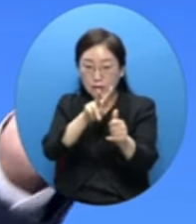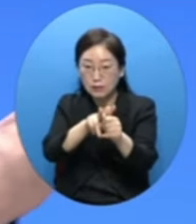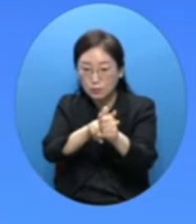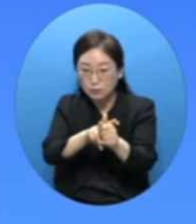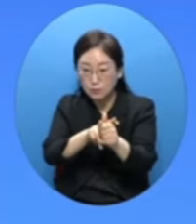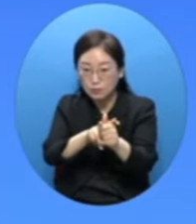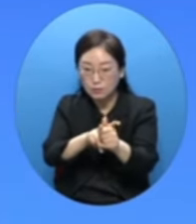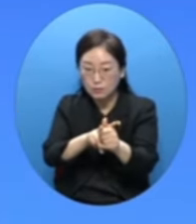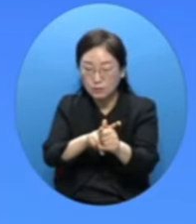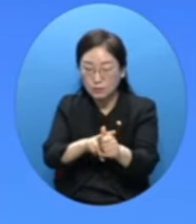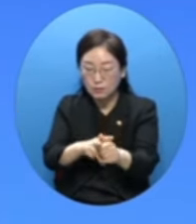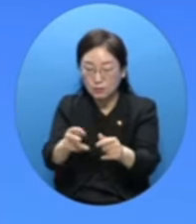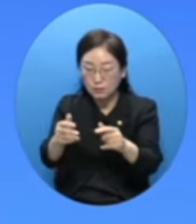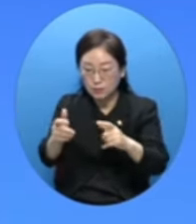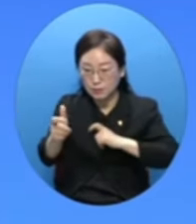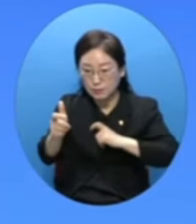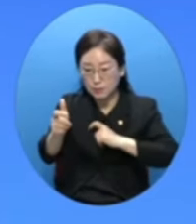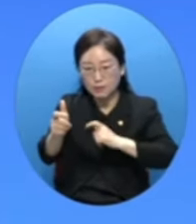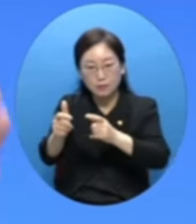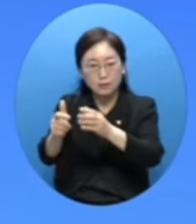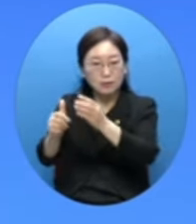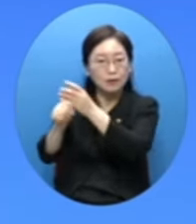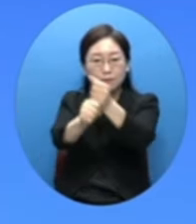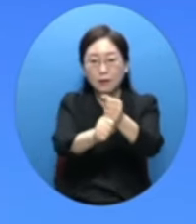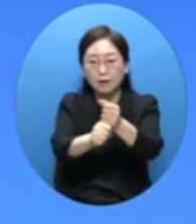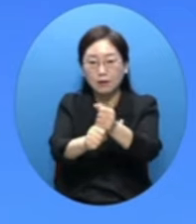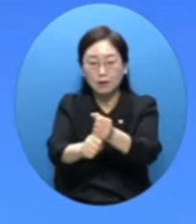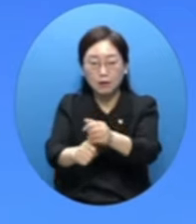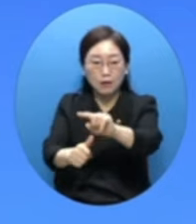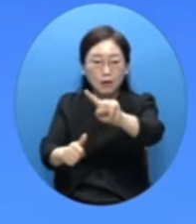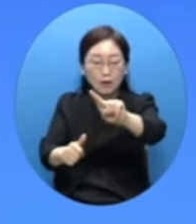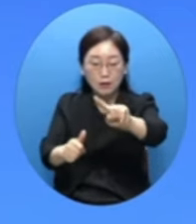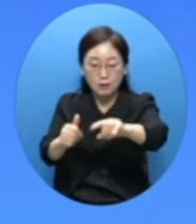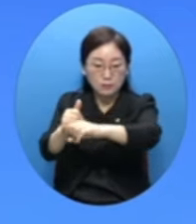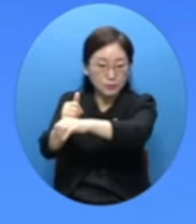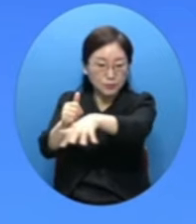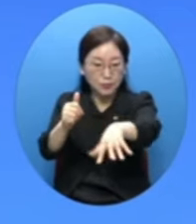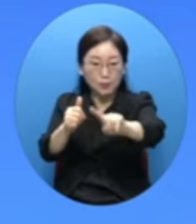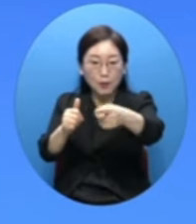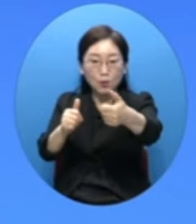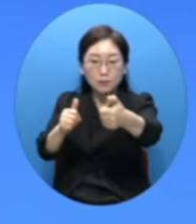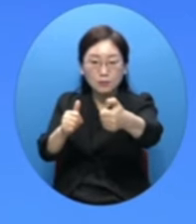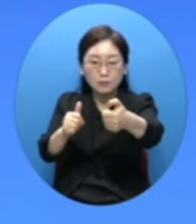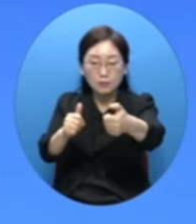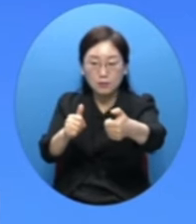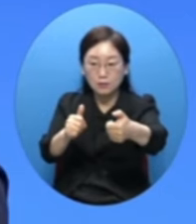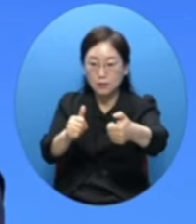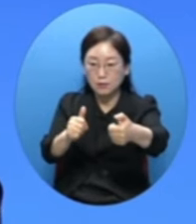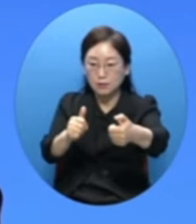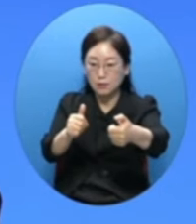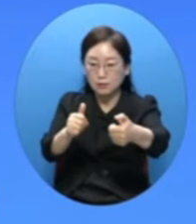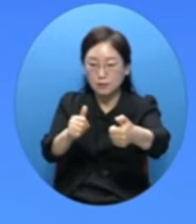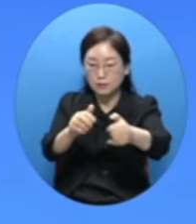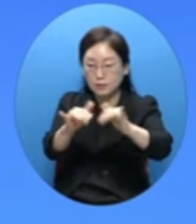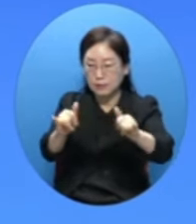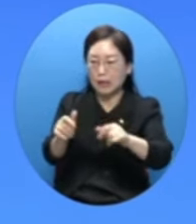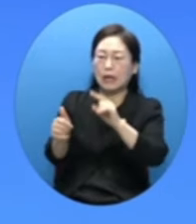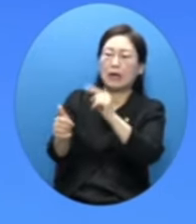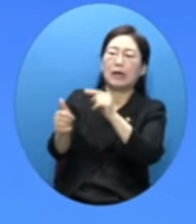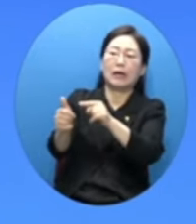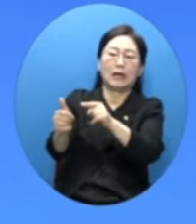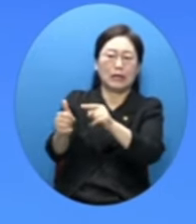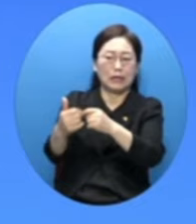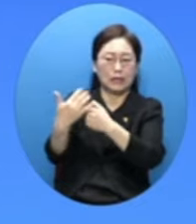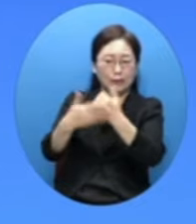갔어요 그러니까 그 모든 150명 그분에게 사랑받고 전도 받은 분들이 어쩐지 그 잘해주는게 수상하더라